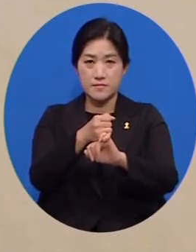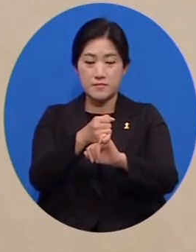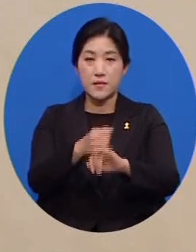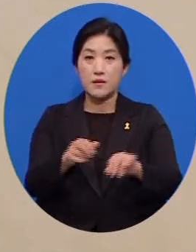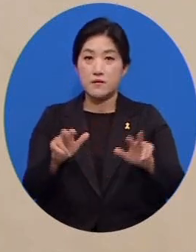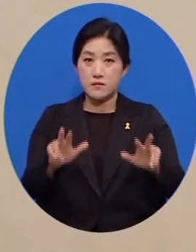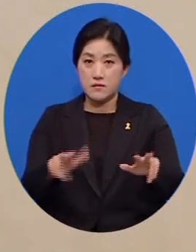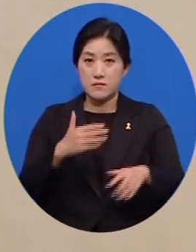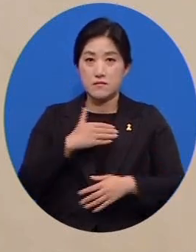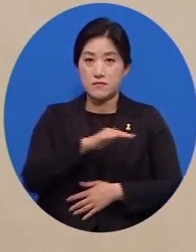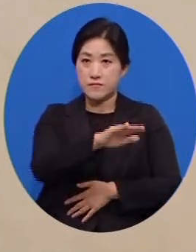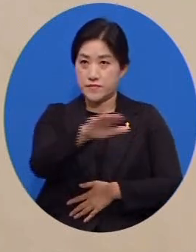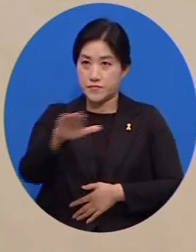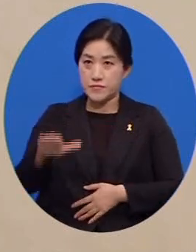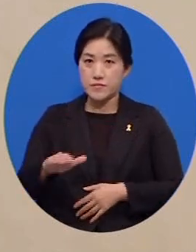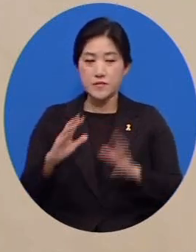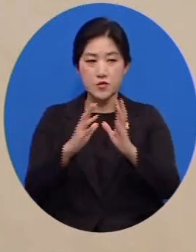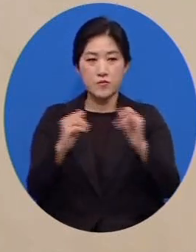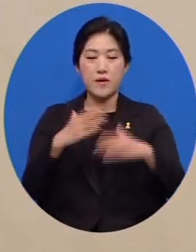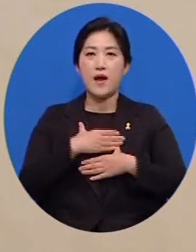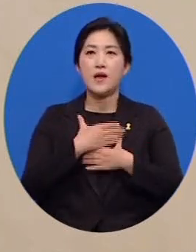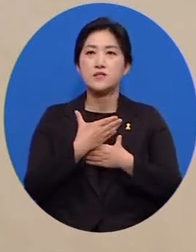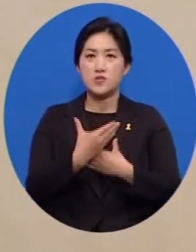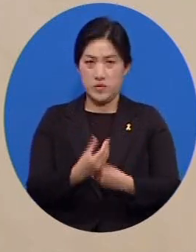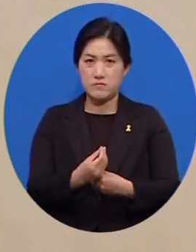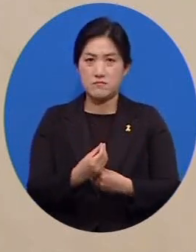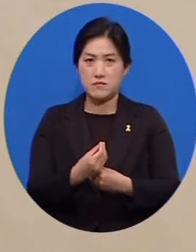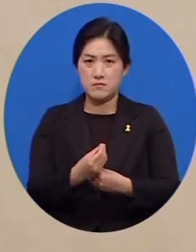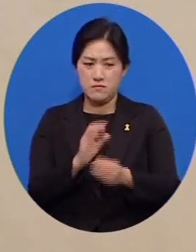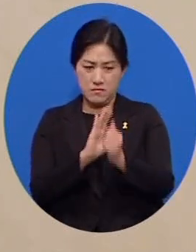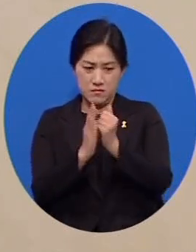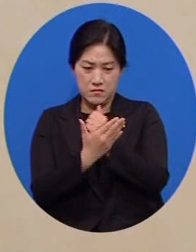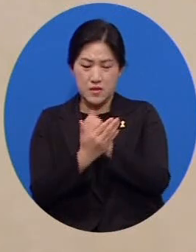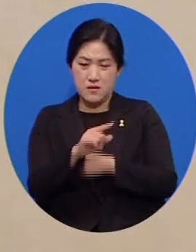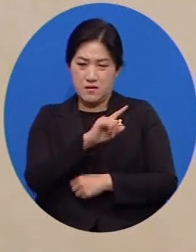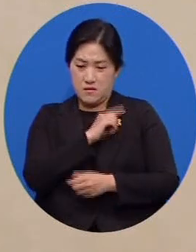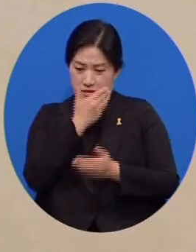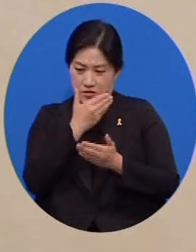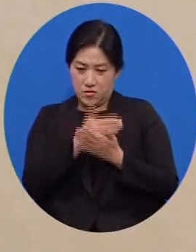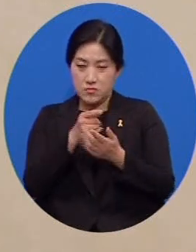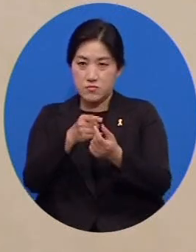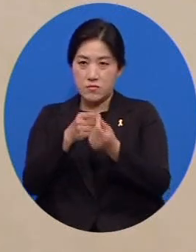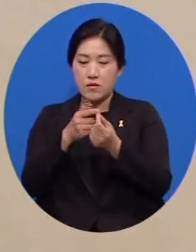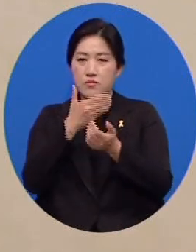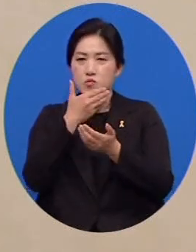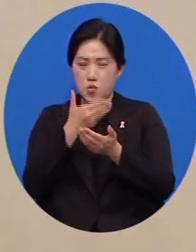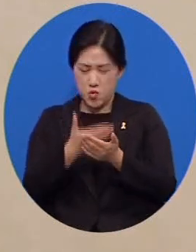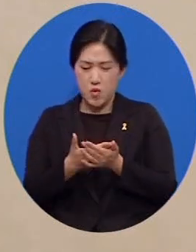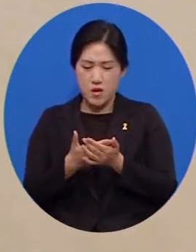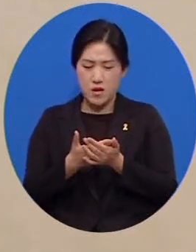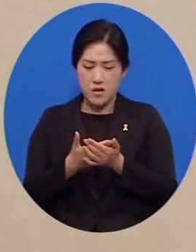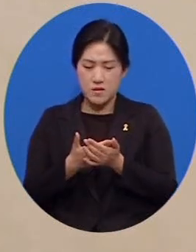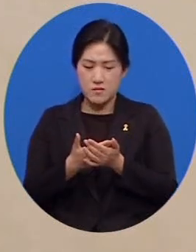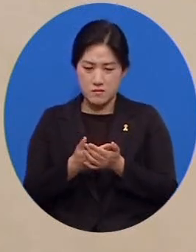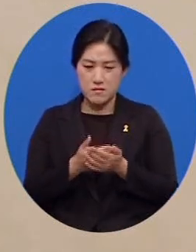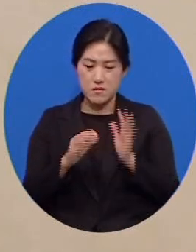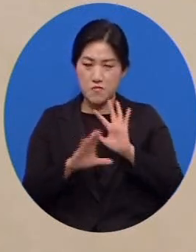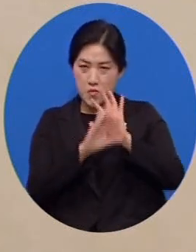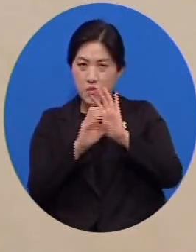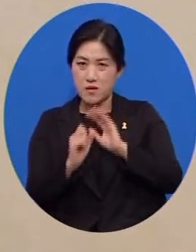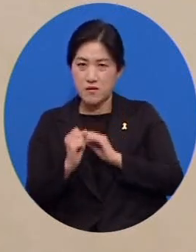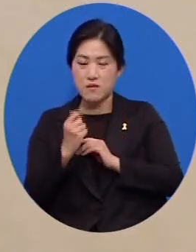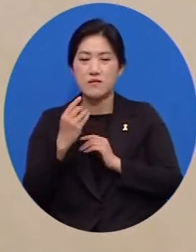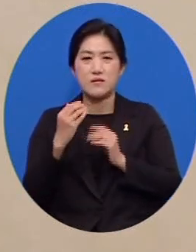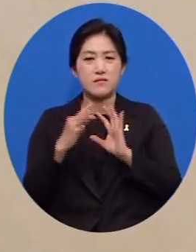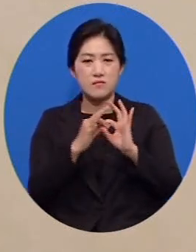지금 우리는 국민 안전이 무엇보다 소중하다는 것을 또 한 번 뼈아프게 경험하고 있습니다.